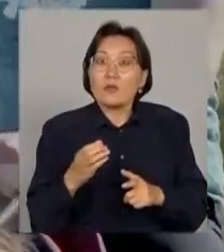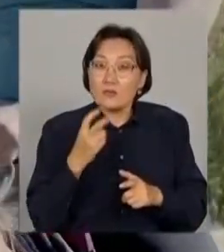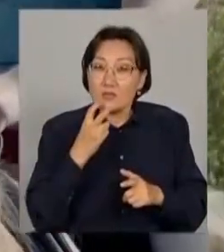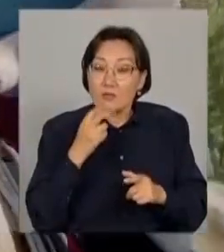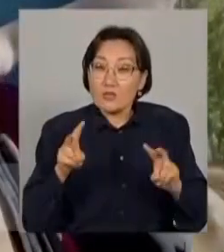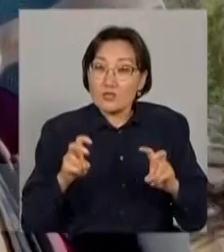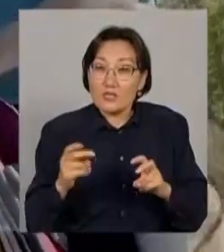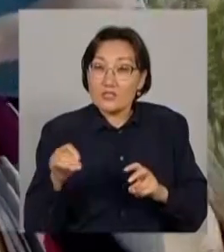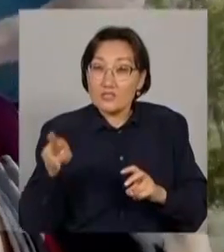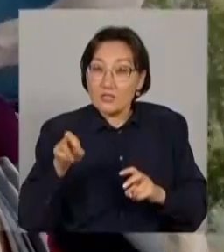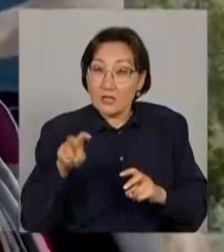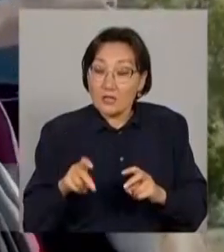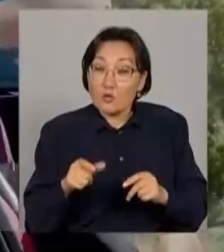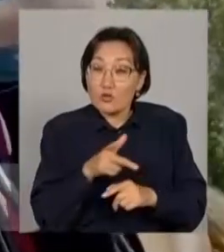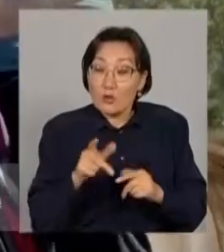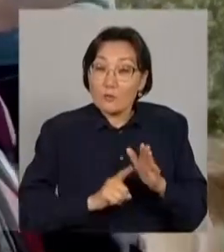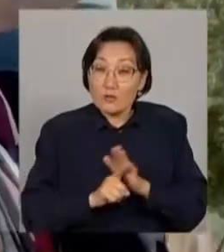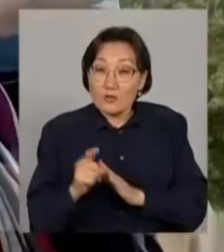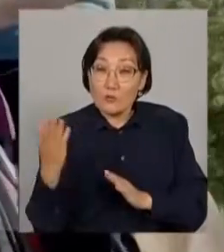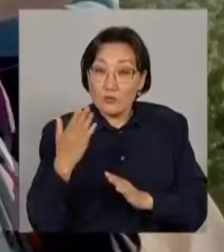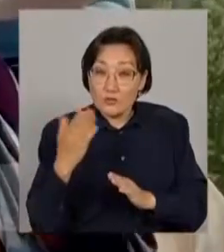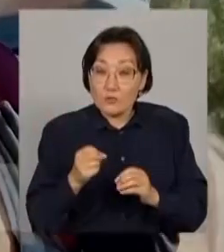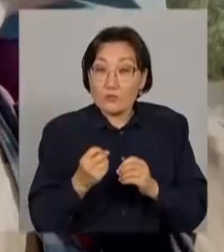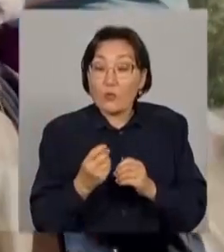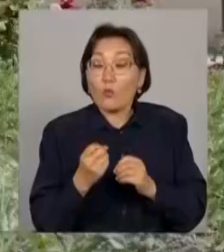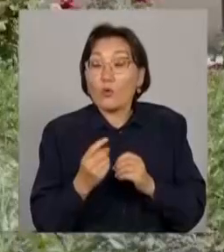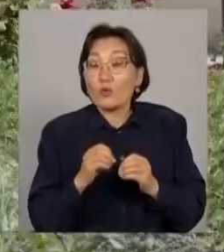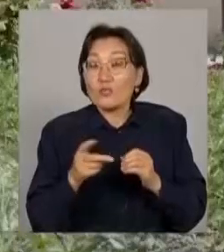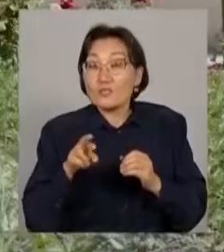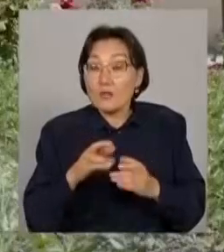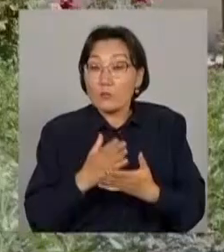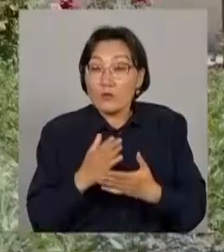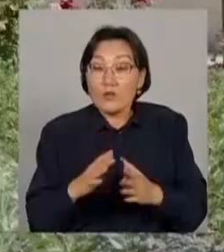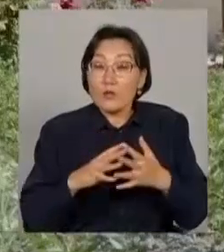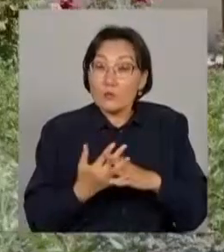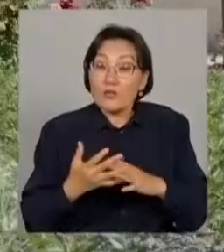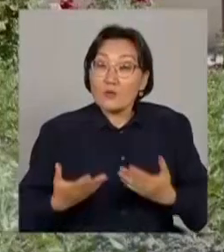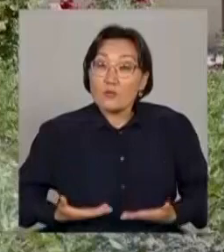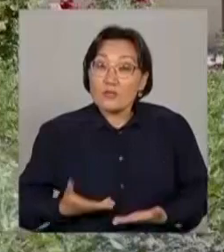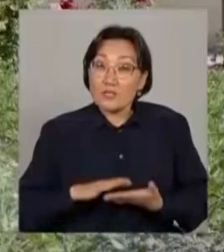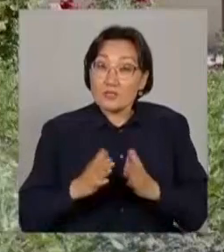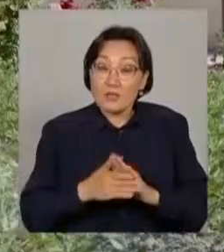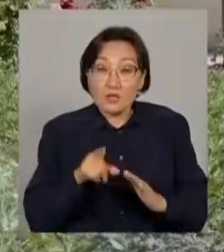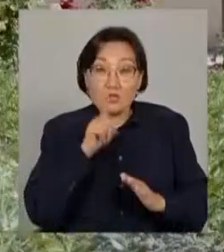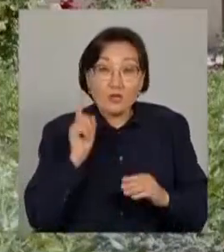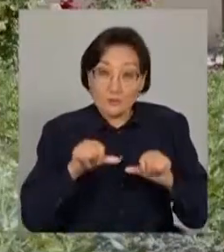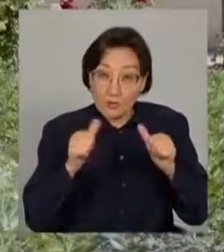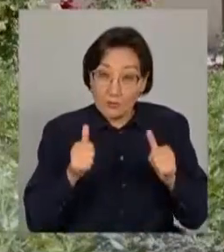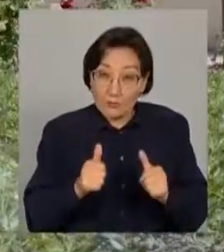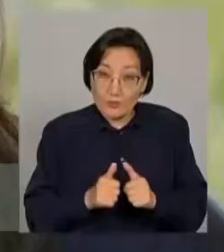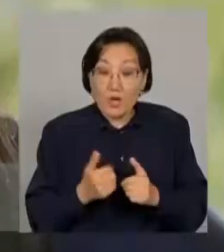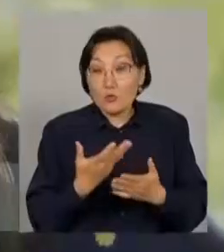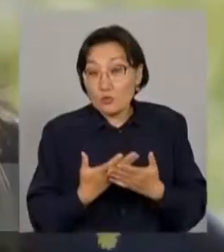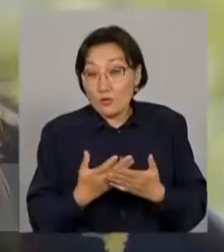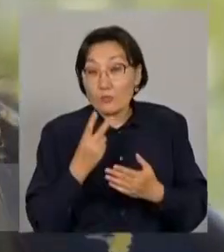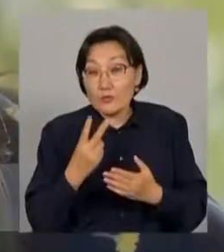жанрындағы сериалдың түсірілімі басталды. Кино туынды 10 бөлімнен тұрады және онда ауылдың тыныс-тіршілігі, жастар махаббаты көркем